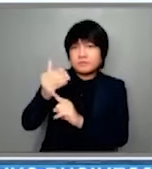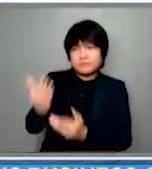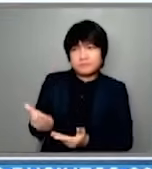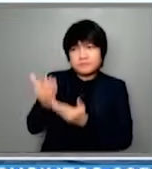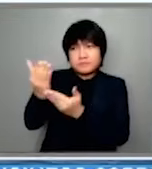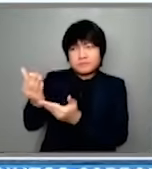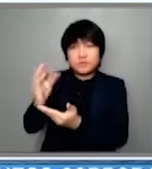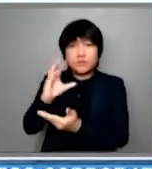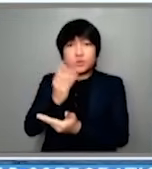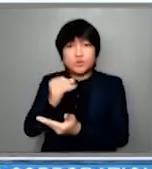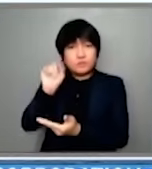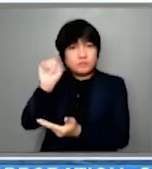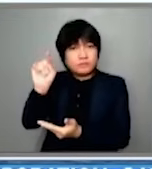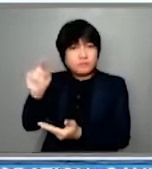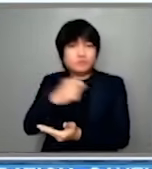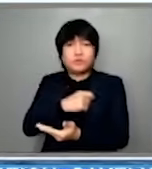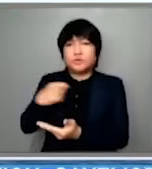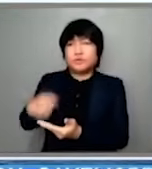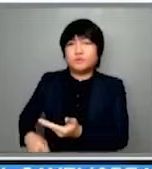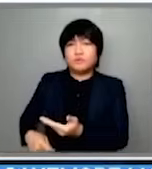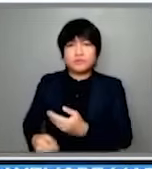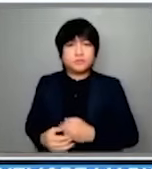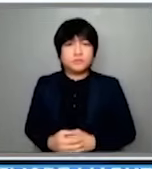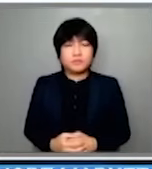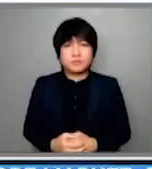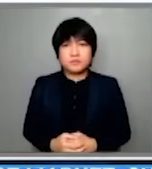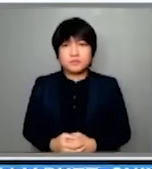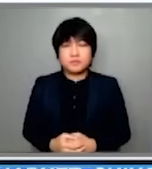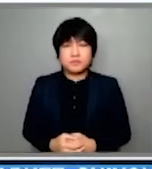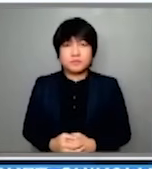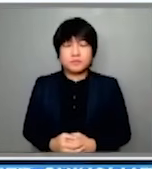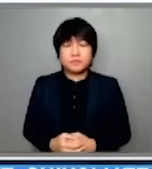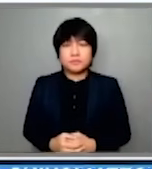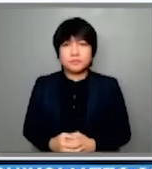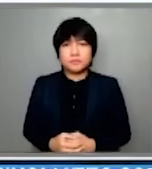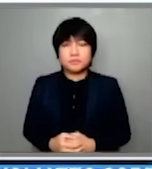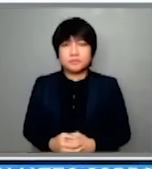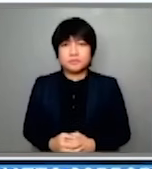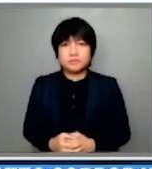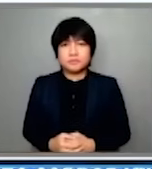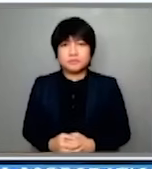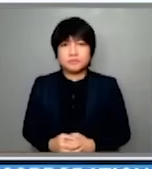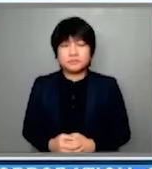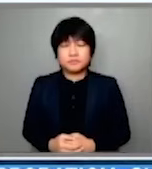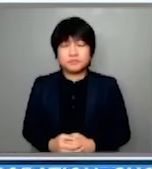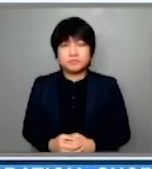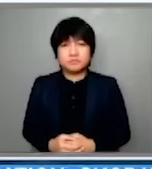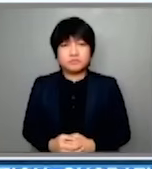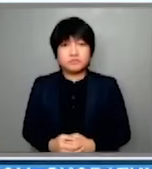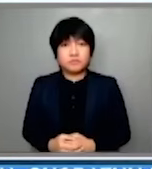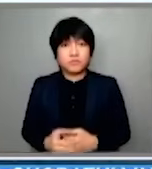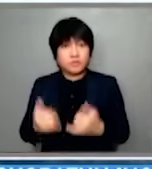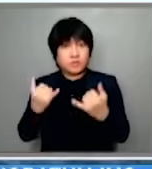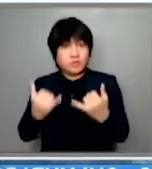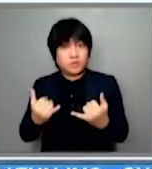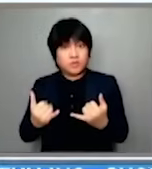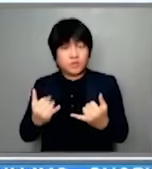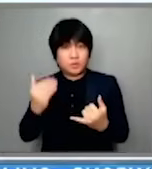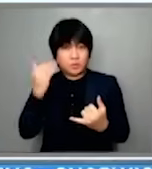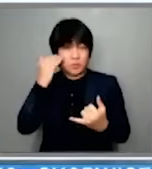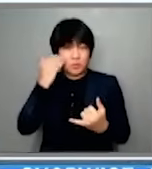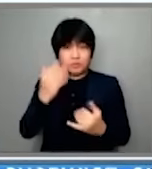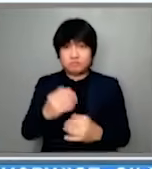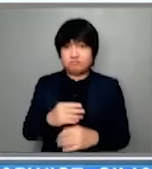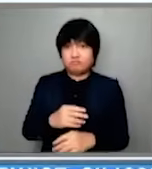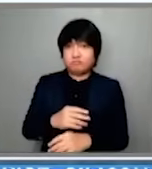opisyal ng China. Sa kabila nito, hindi pa raw oras para ipatupad ang Mutual Defense Treaty ng Pilipinas sa